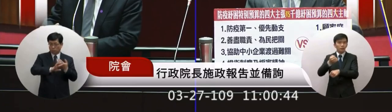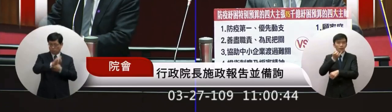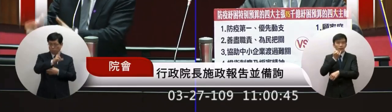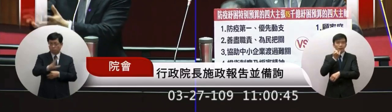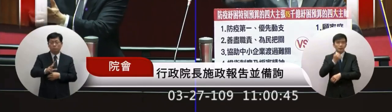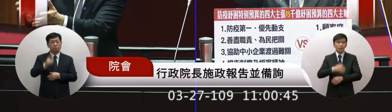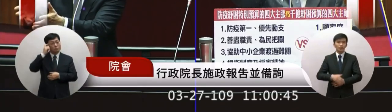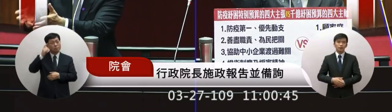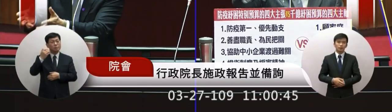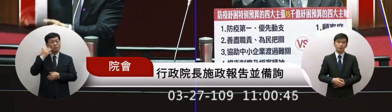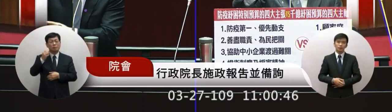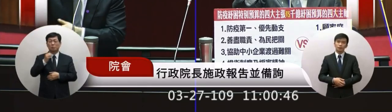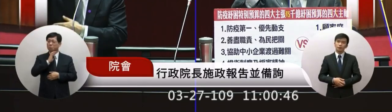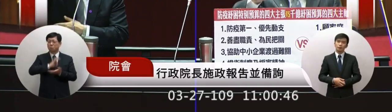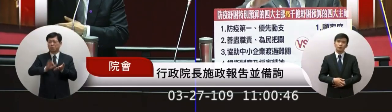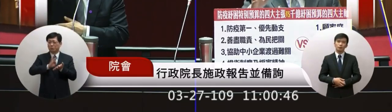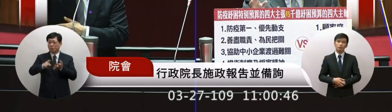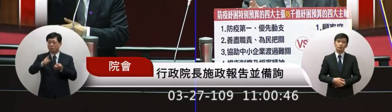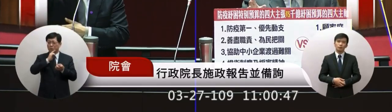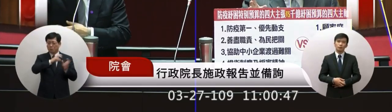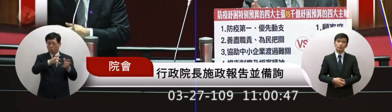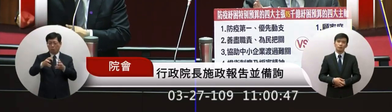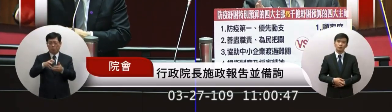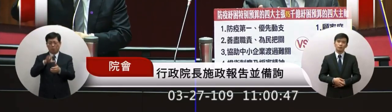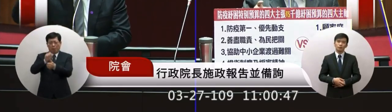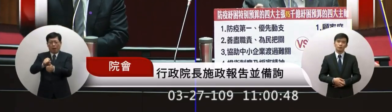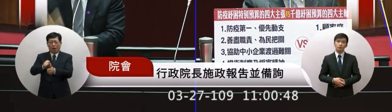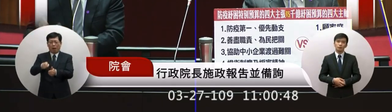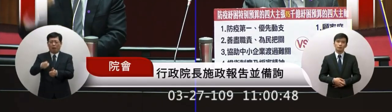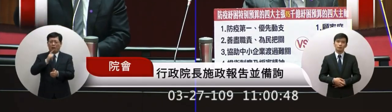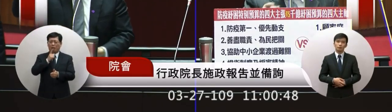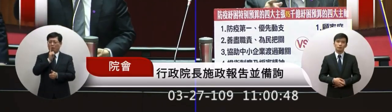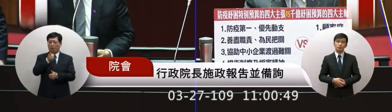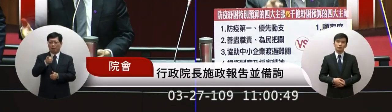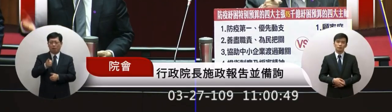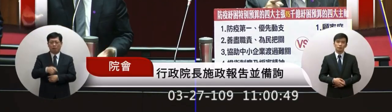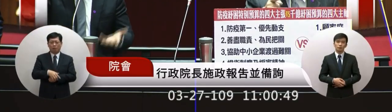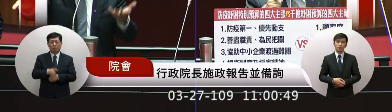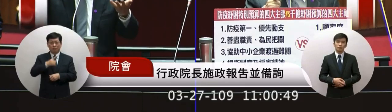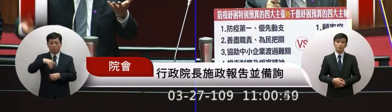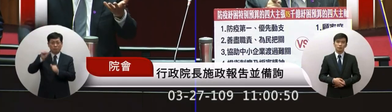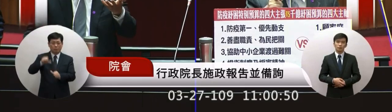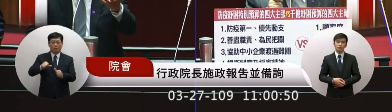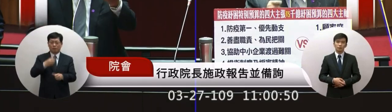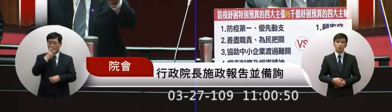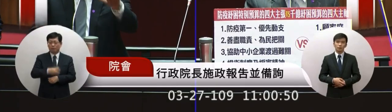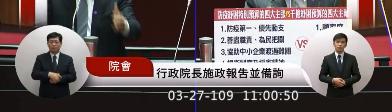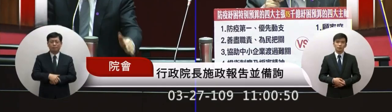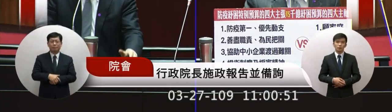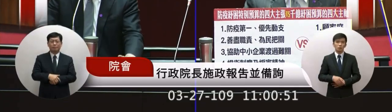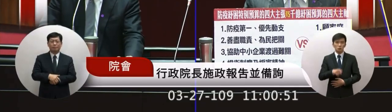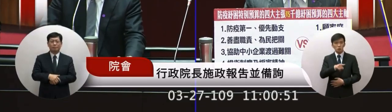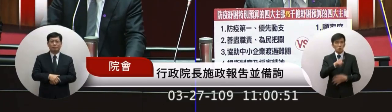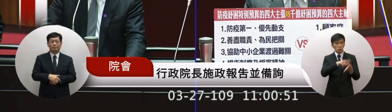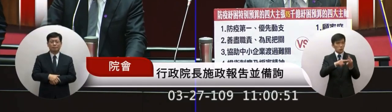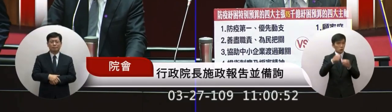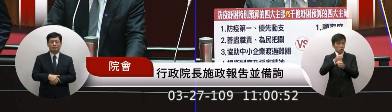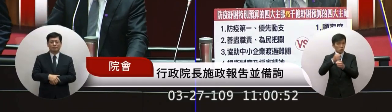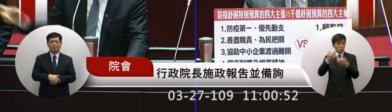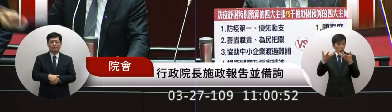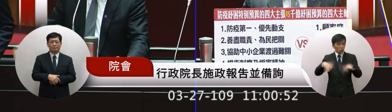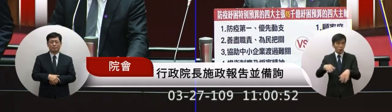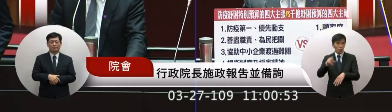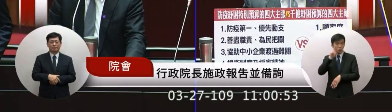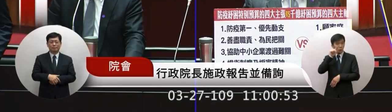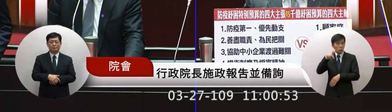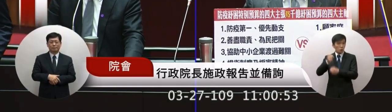思讲。你唔通创迄落去，予国际甲你掠着，啊，到时见一个较大 啦。伊嘛做真侪呢，你唔通看无做呢？